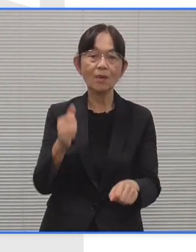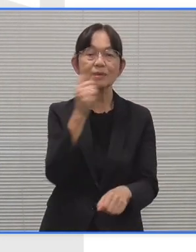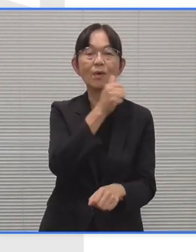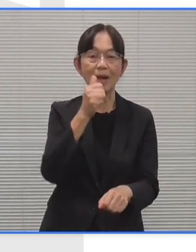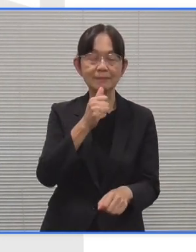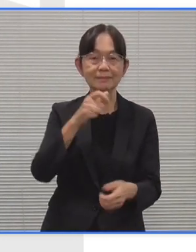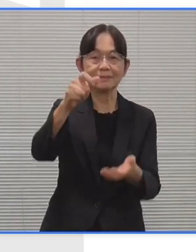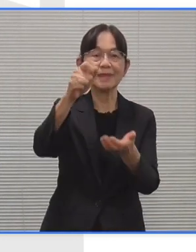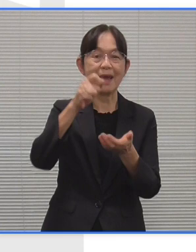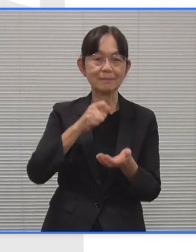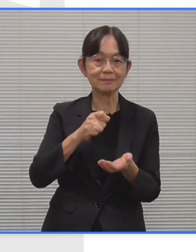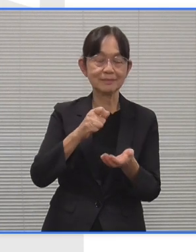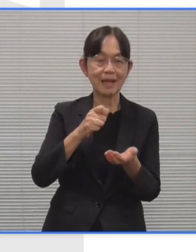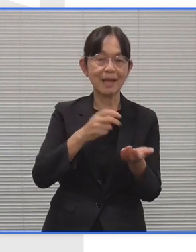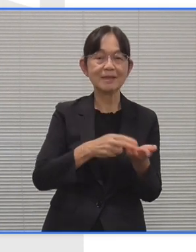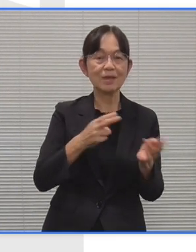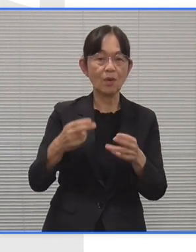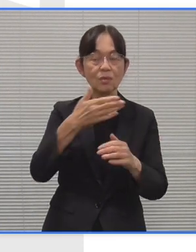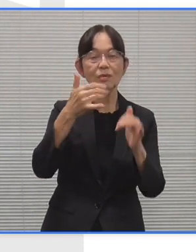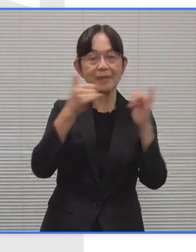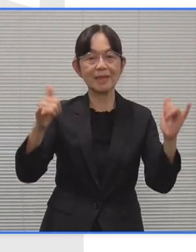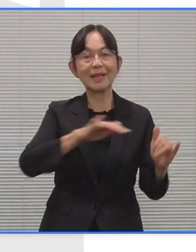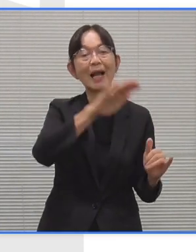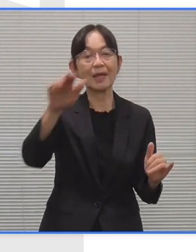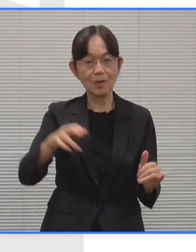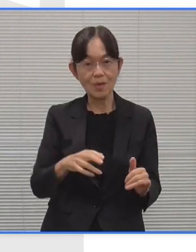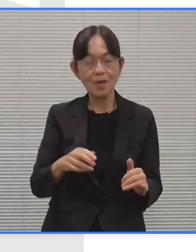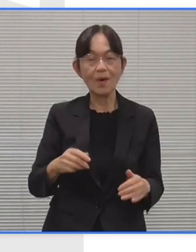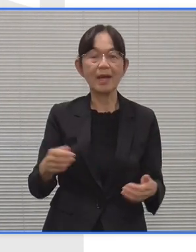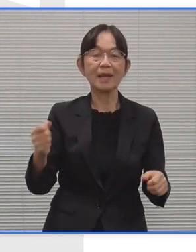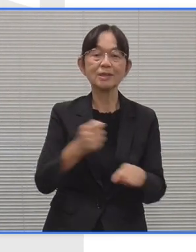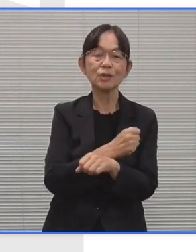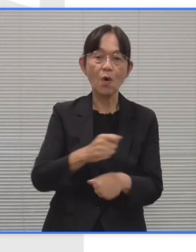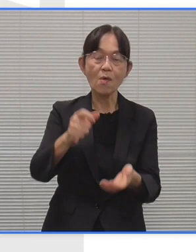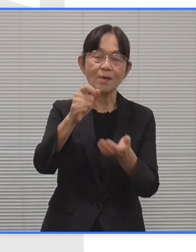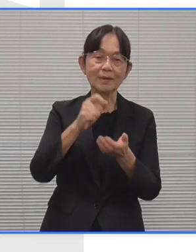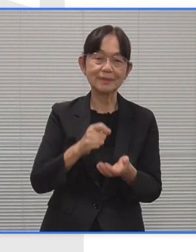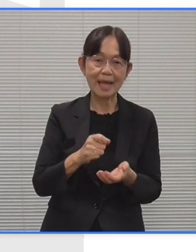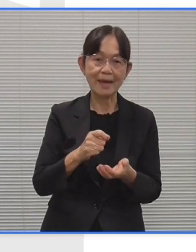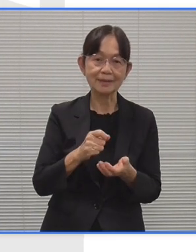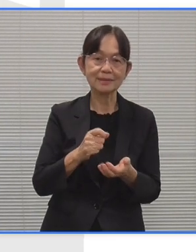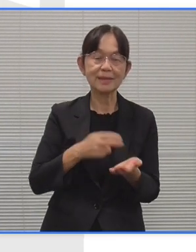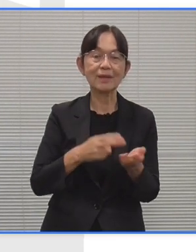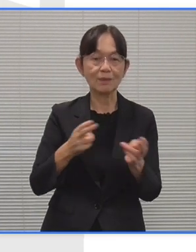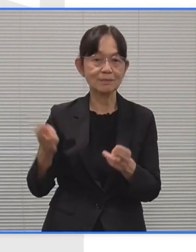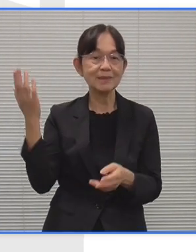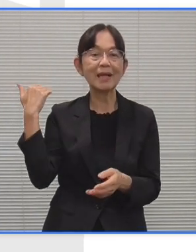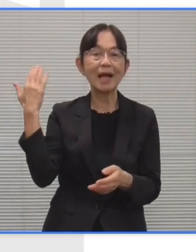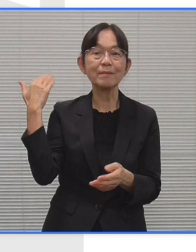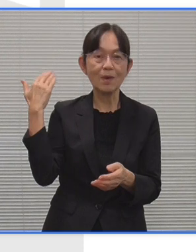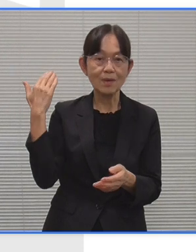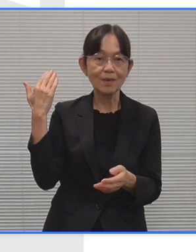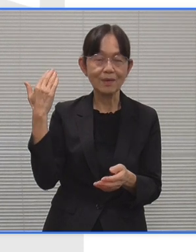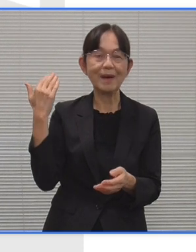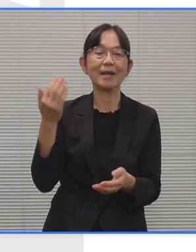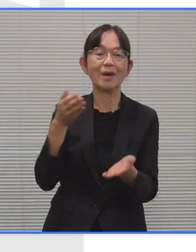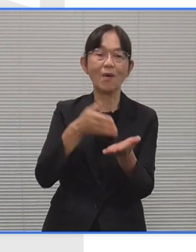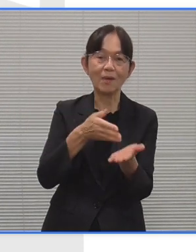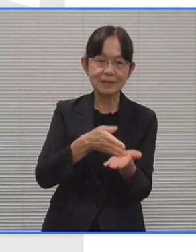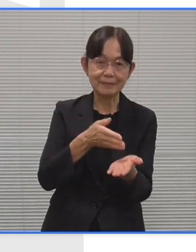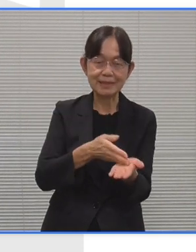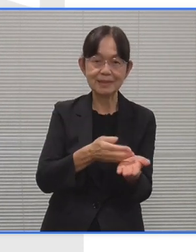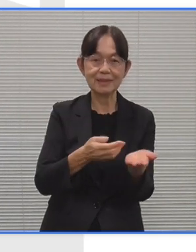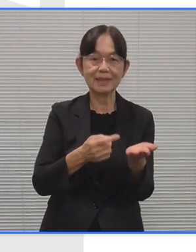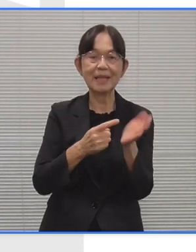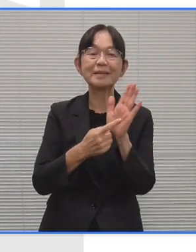業提案制度、区民からの事業提案制度についてご報告いたします。こちらの前回も速報ということでお示しをいた